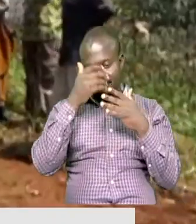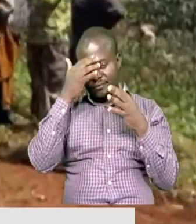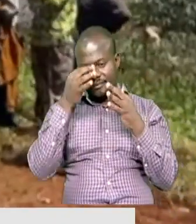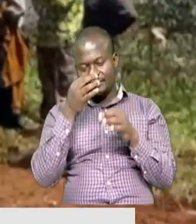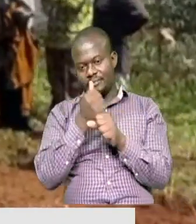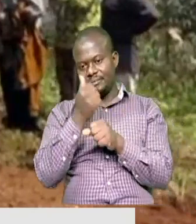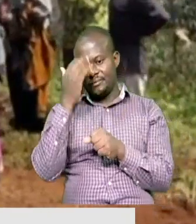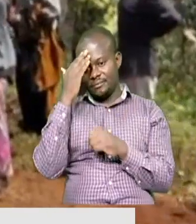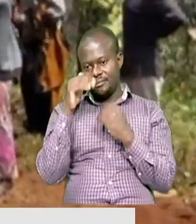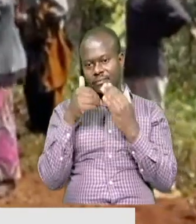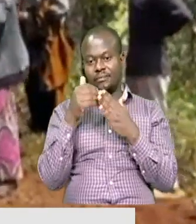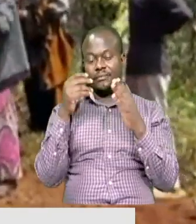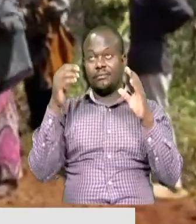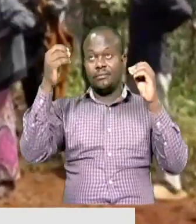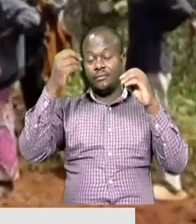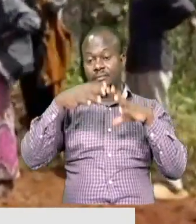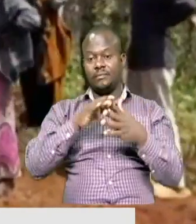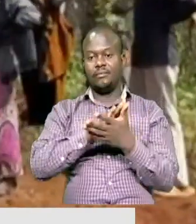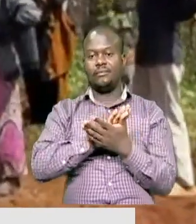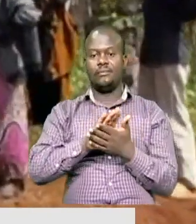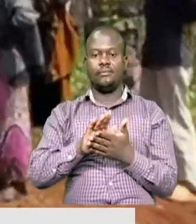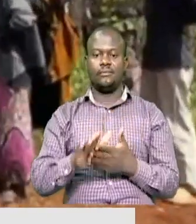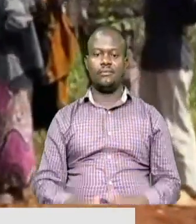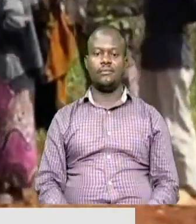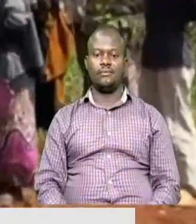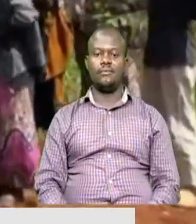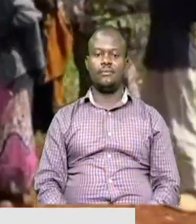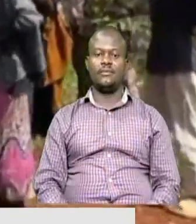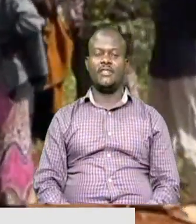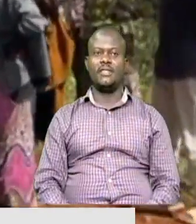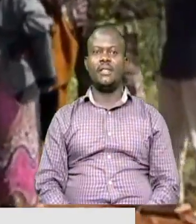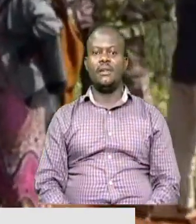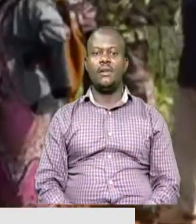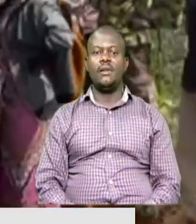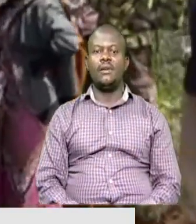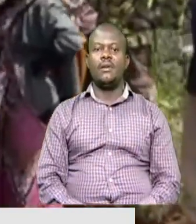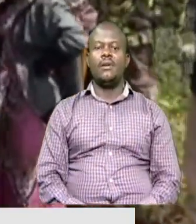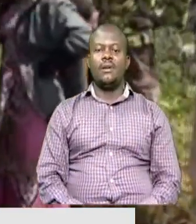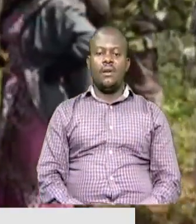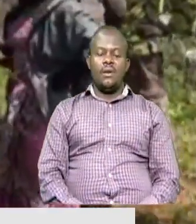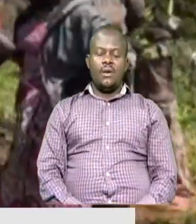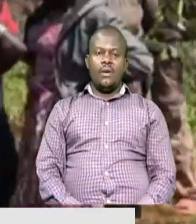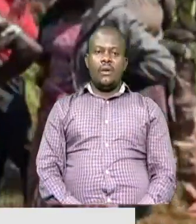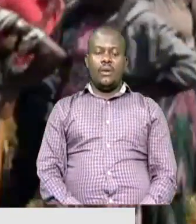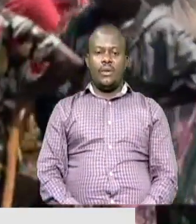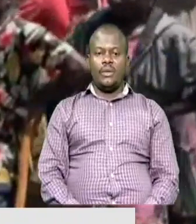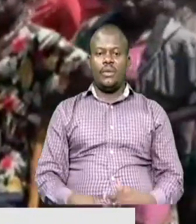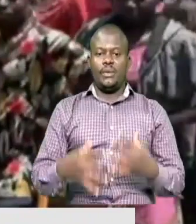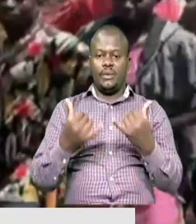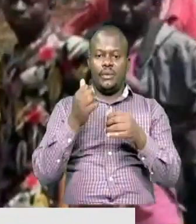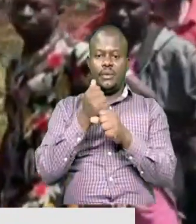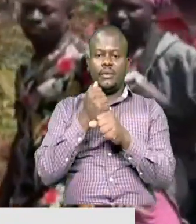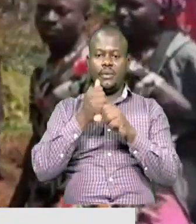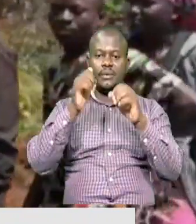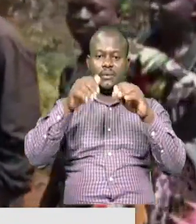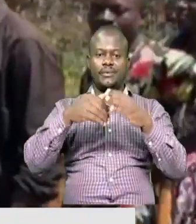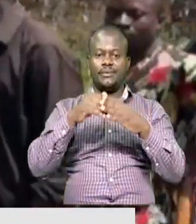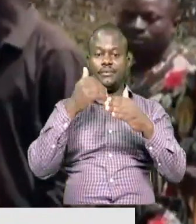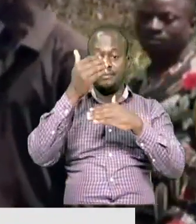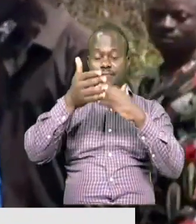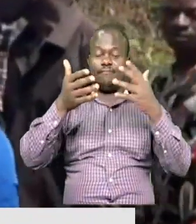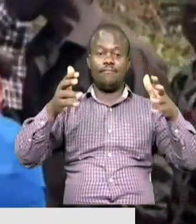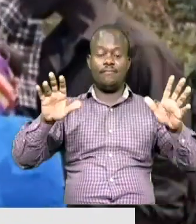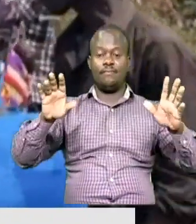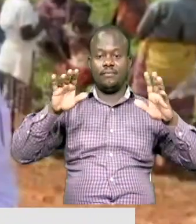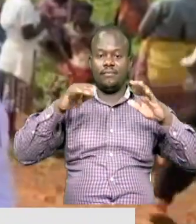ngo hagaragare isuku ubu muri gukora umuganda nimurangiza harakurikiraho iki ubu turi gukora umuganda nyine